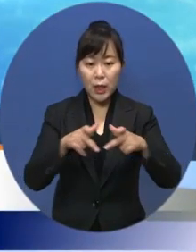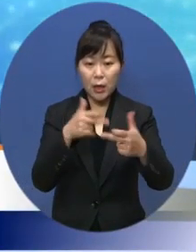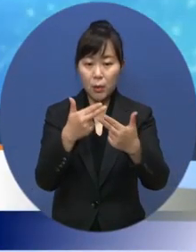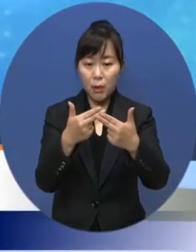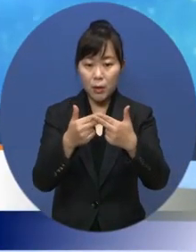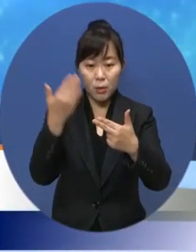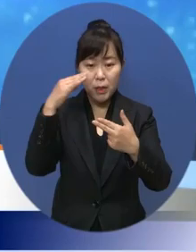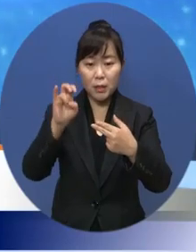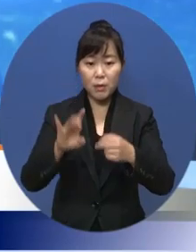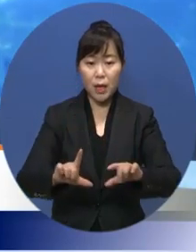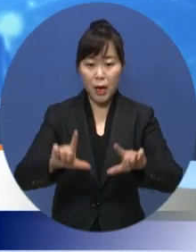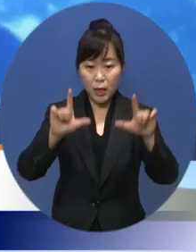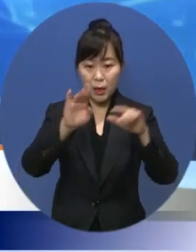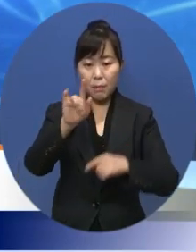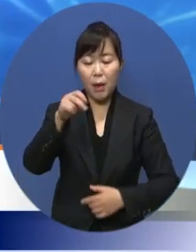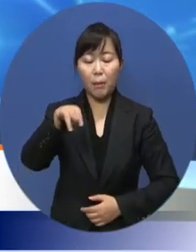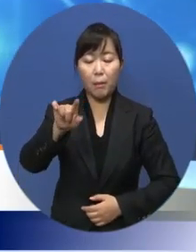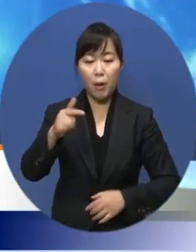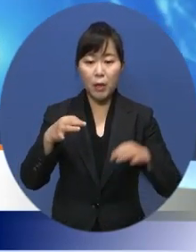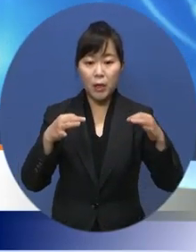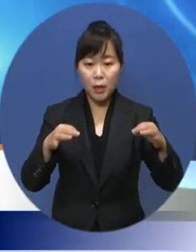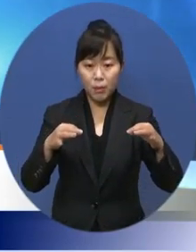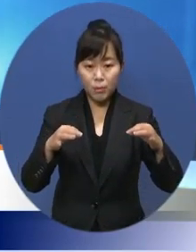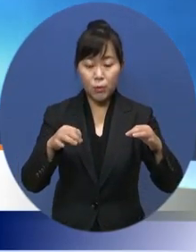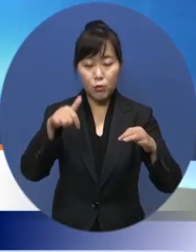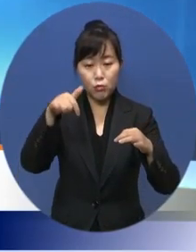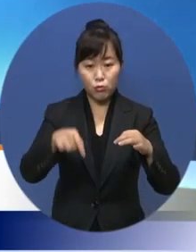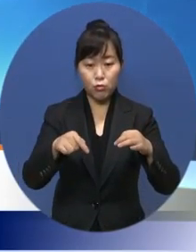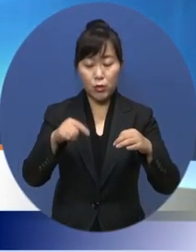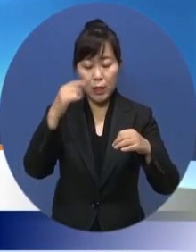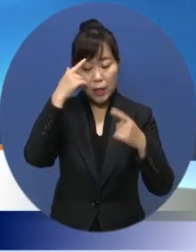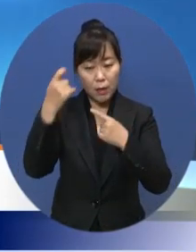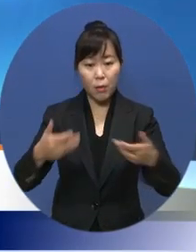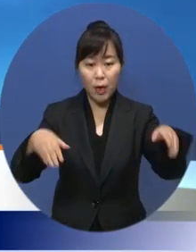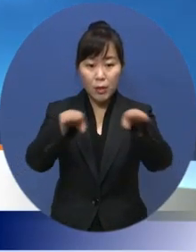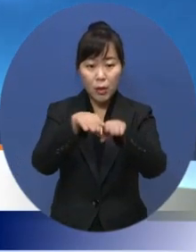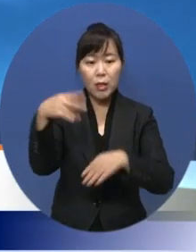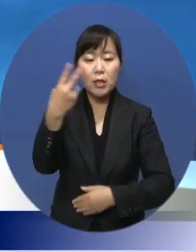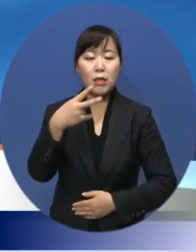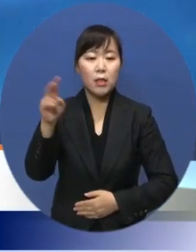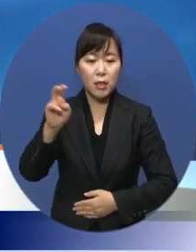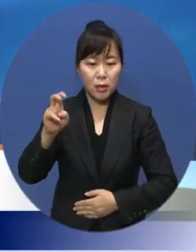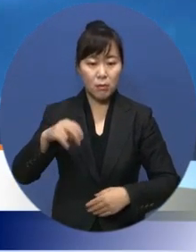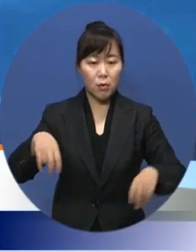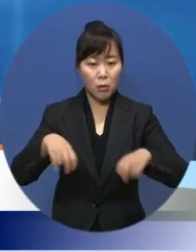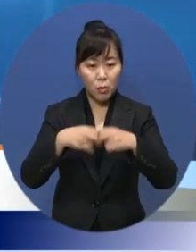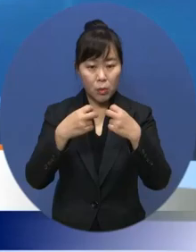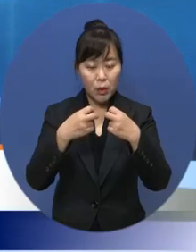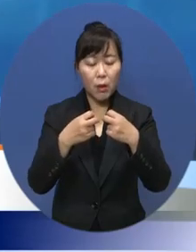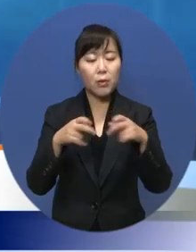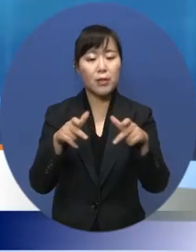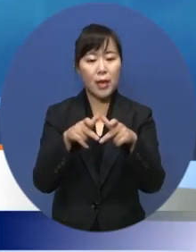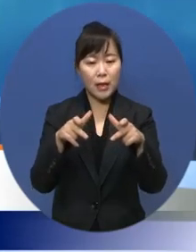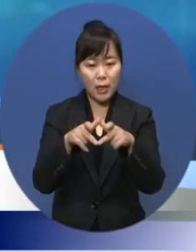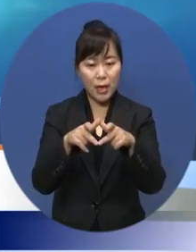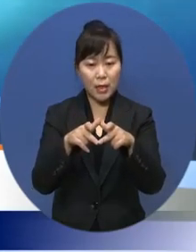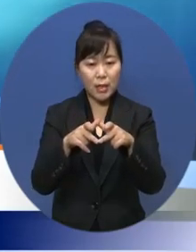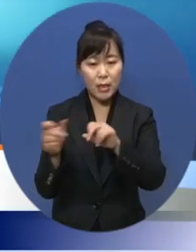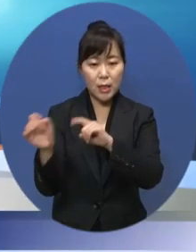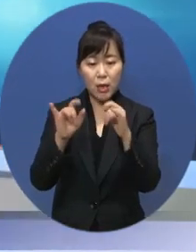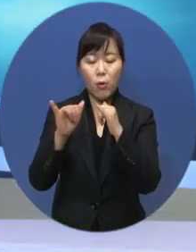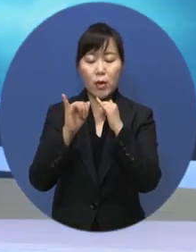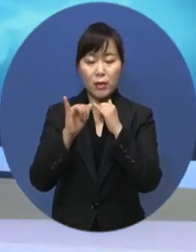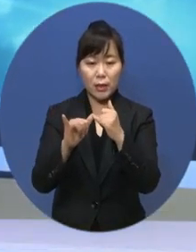한국교통장애인협회가 지난 24일 백범 김구 기념관에서 2020 교통사고장애인 재활상 시상식을 개최했습니다.